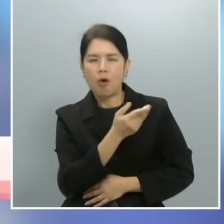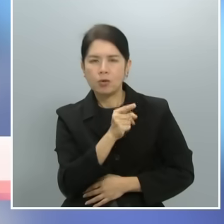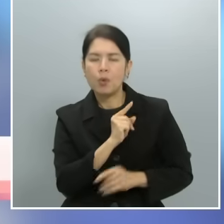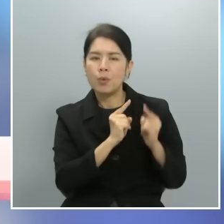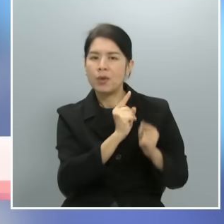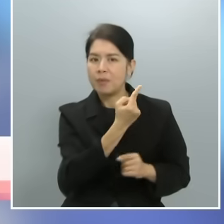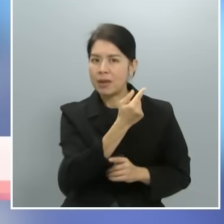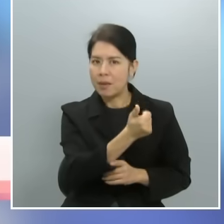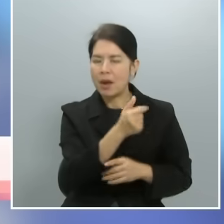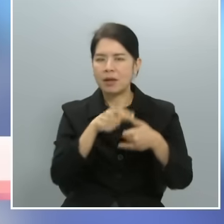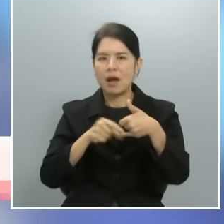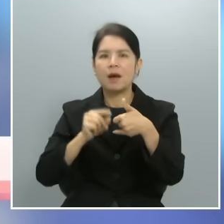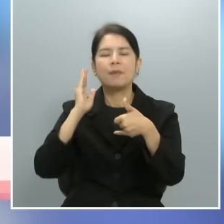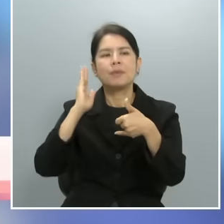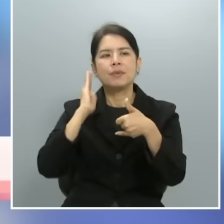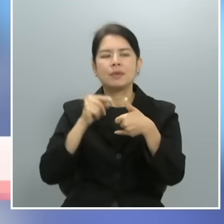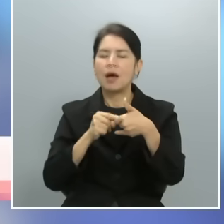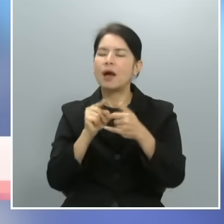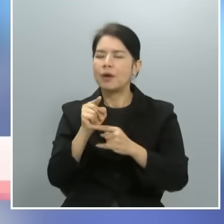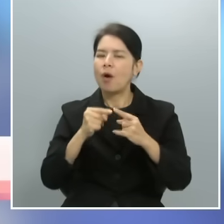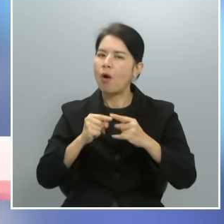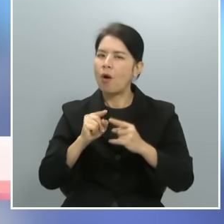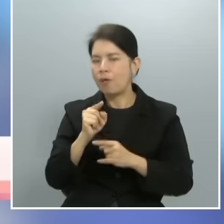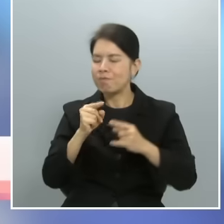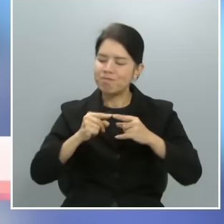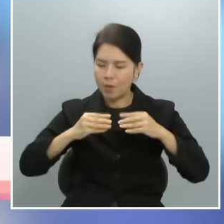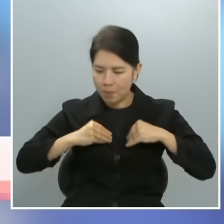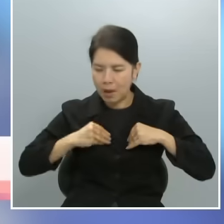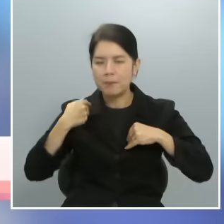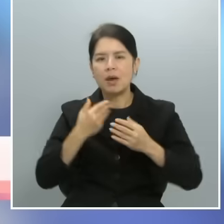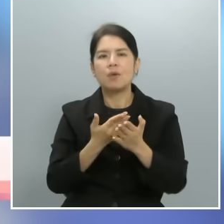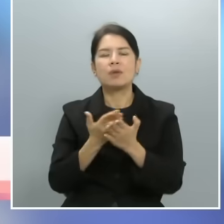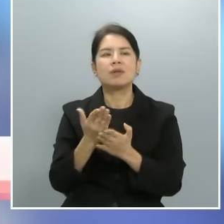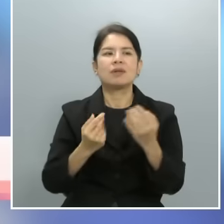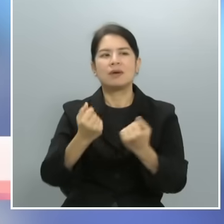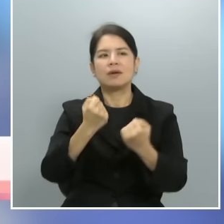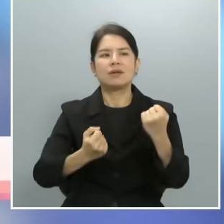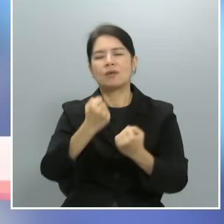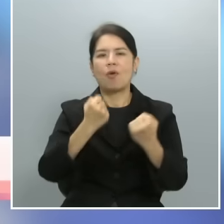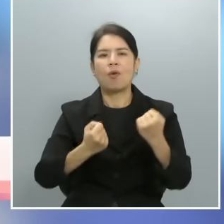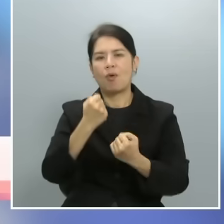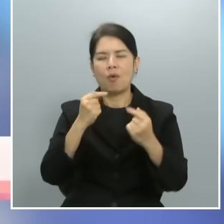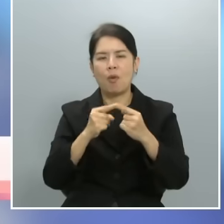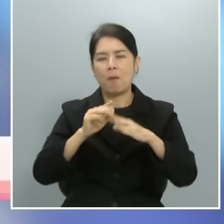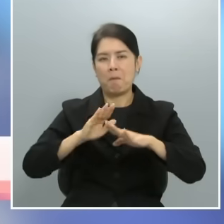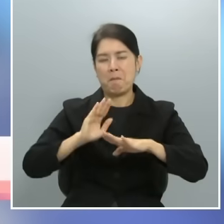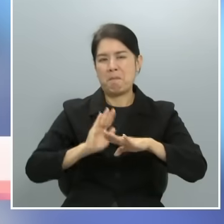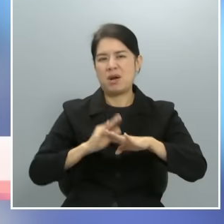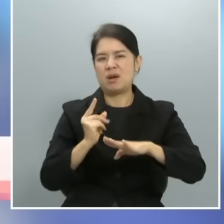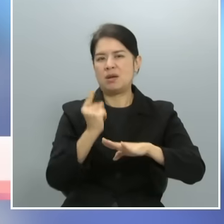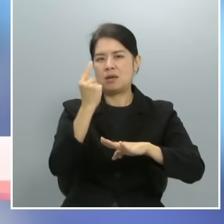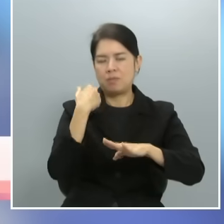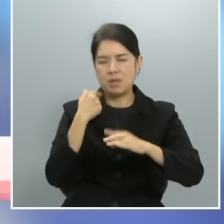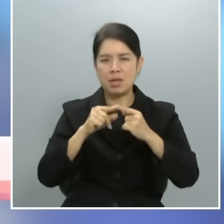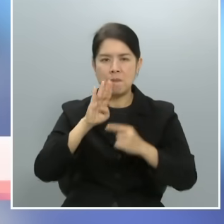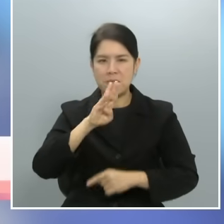งนี้ซื้อรถ BM ให้อีกเพิ่มให้อีก1คันค่ะ นี่เนี่ยป๋าสายเปของจริงนะครับเนี่ยเห็นไหมฮะห